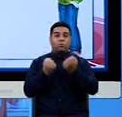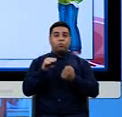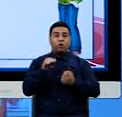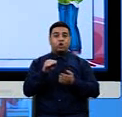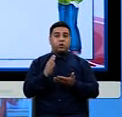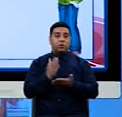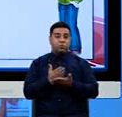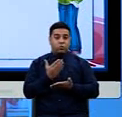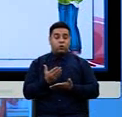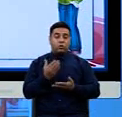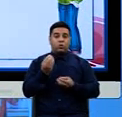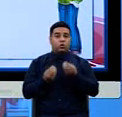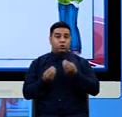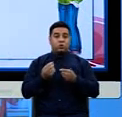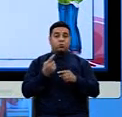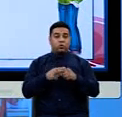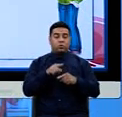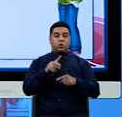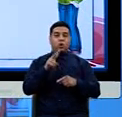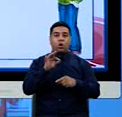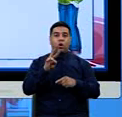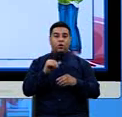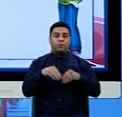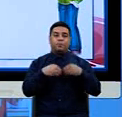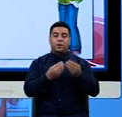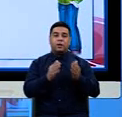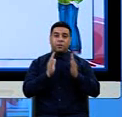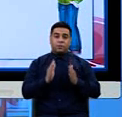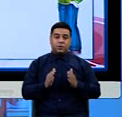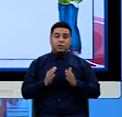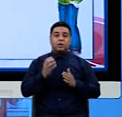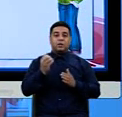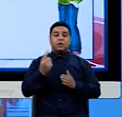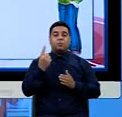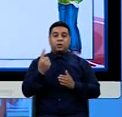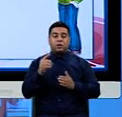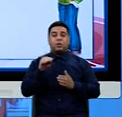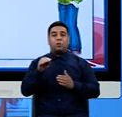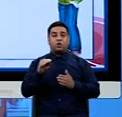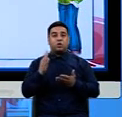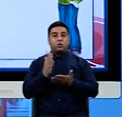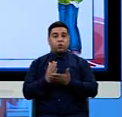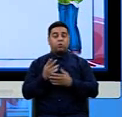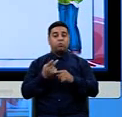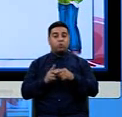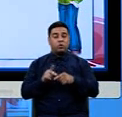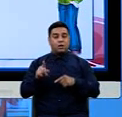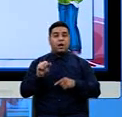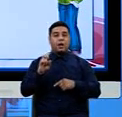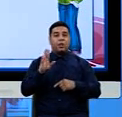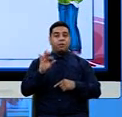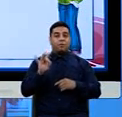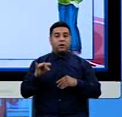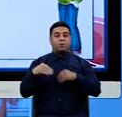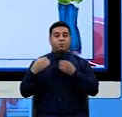turibdi. Bu mashinani biz Lolaxonga beramiz. Yana bitta mashina bor ekan. U mashinani